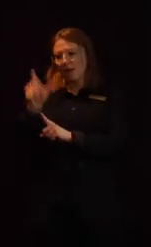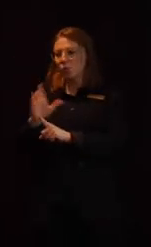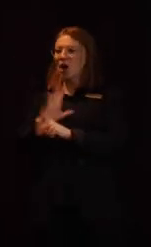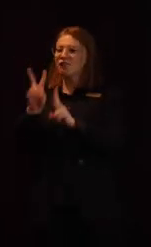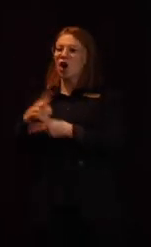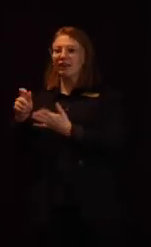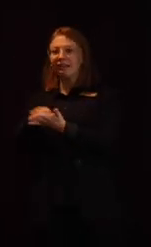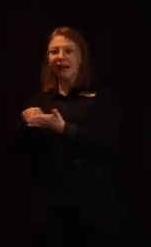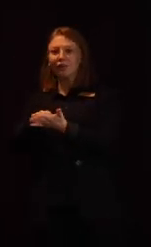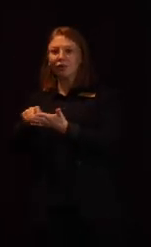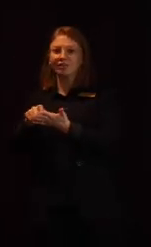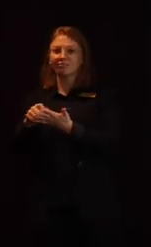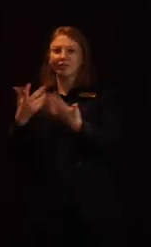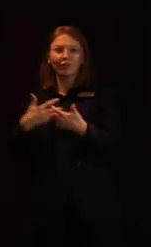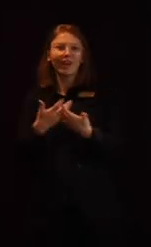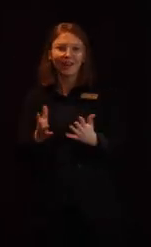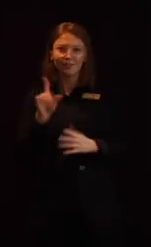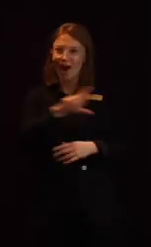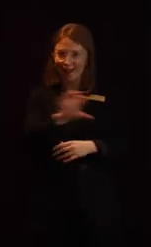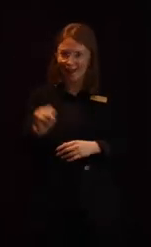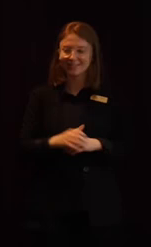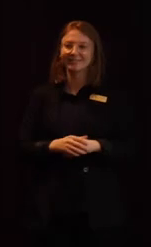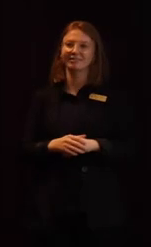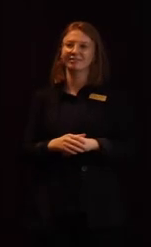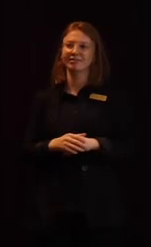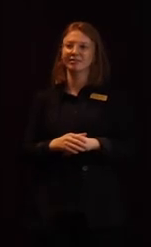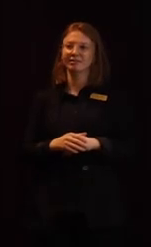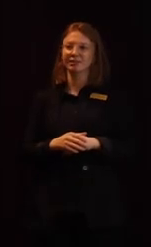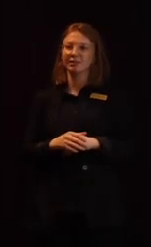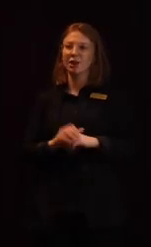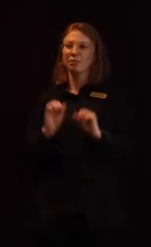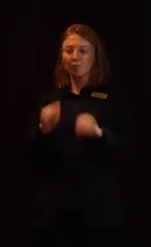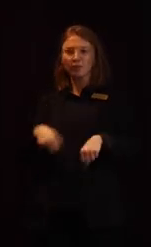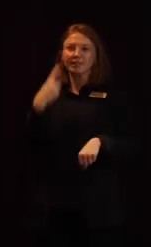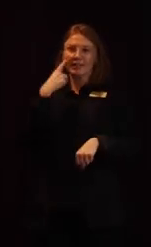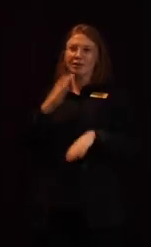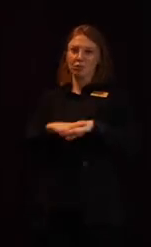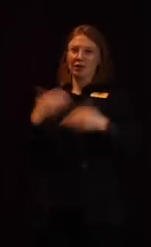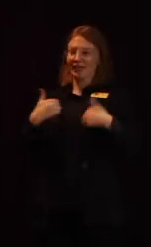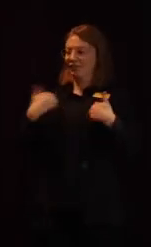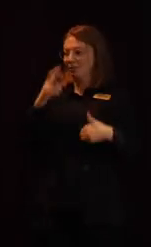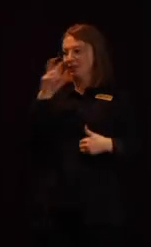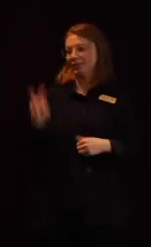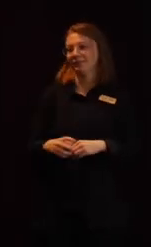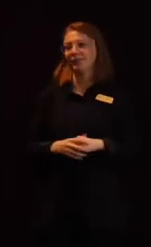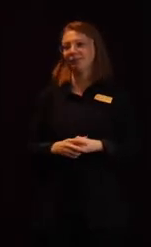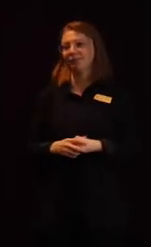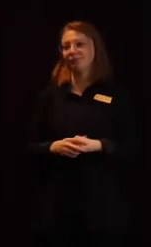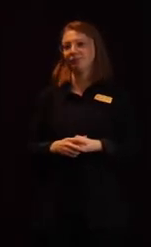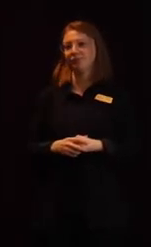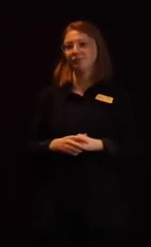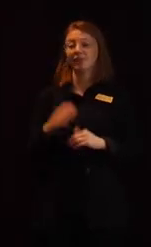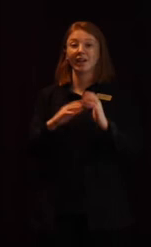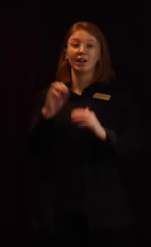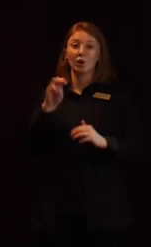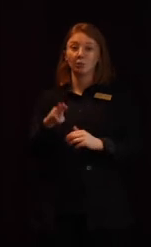som verkligen behöver samordningen, individperspektivet, och börja där. Det handlar om 10 miljoner varje år som man ska använda